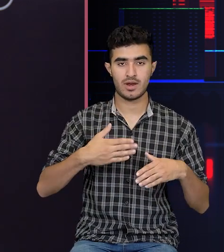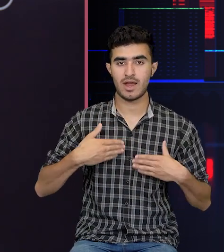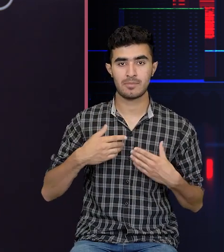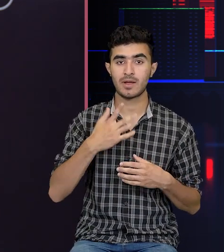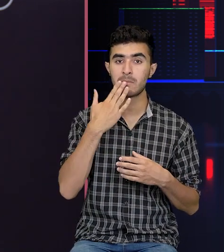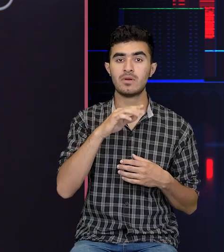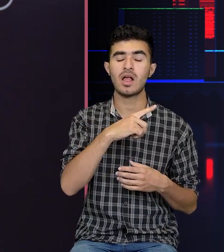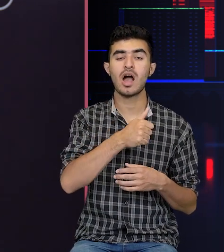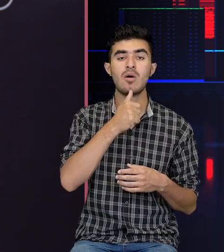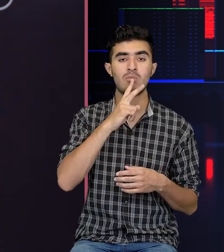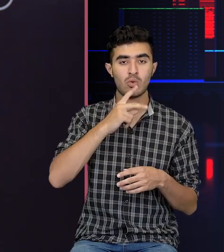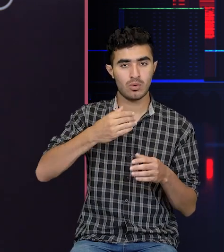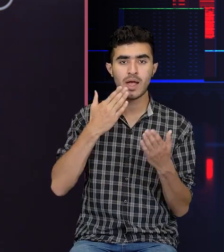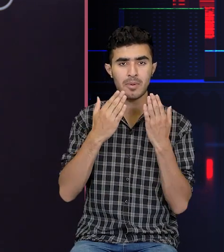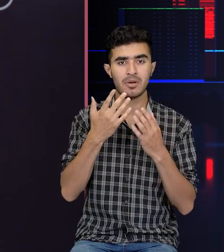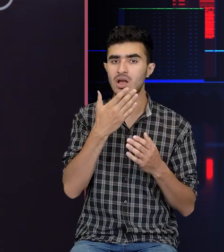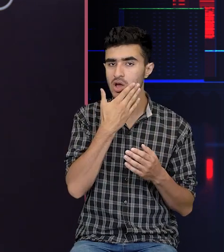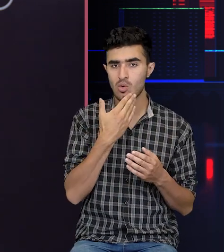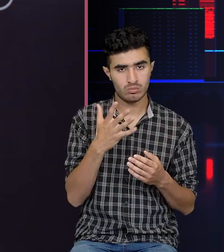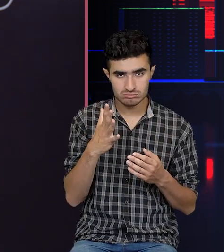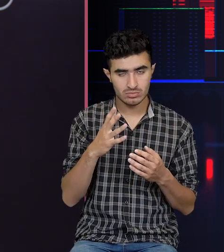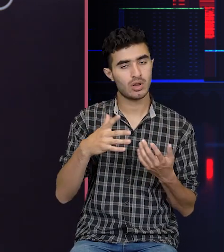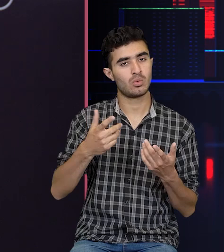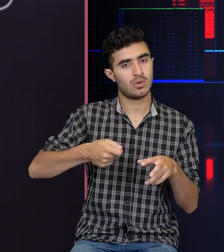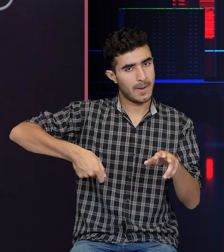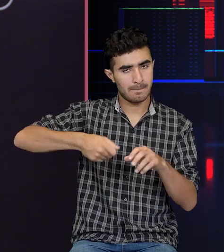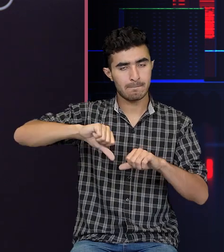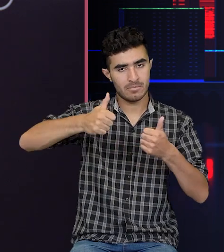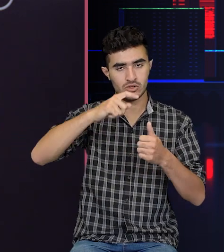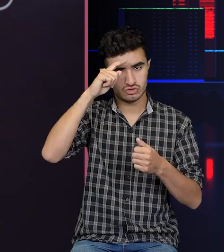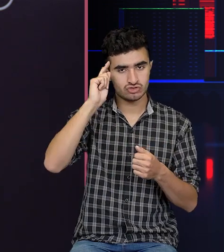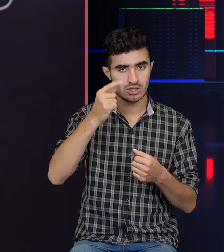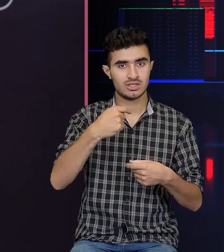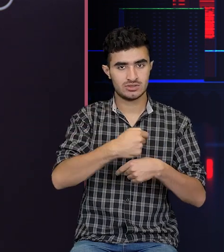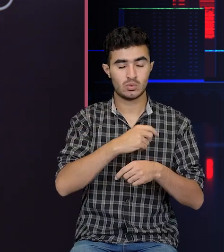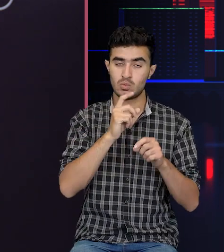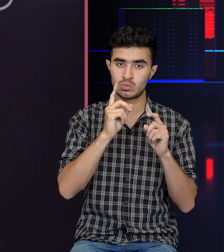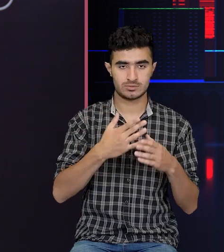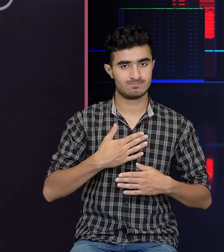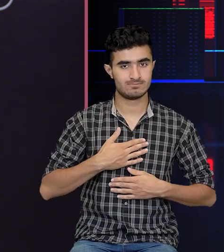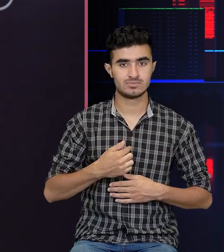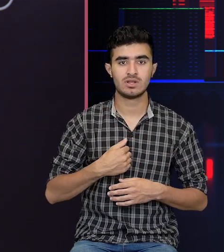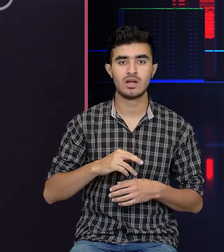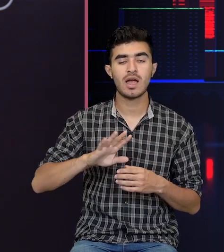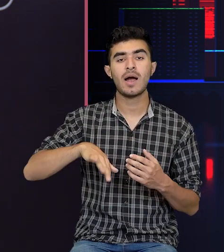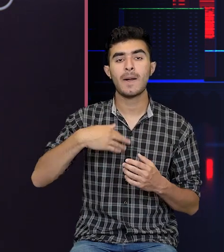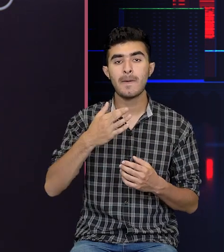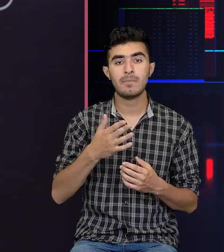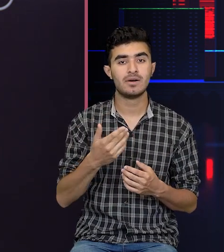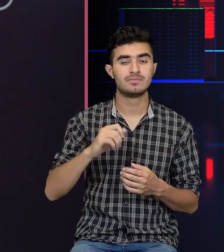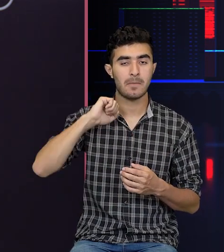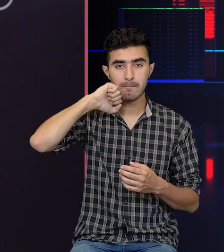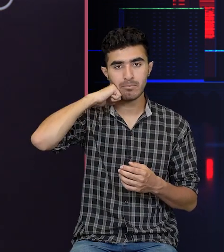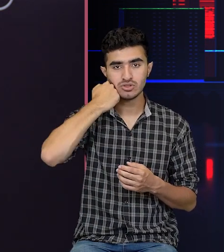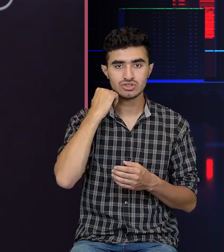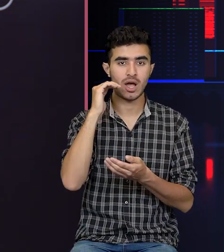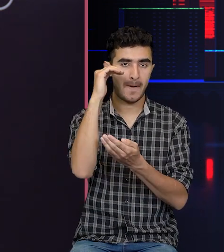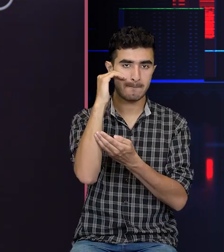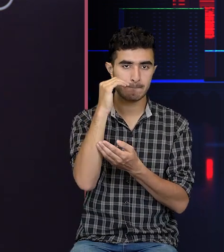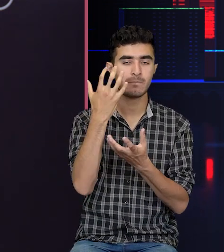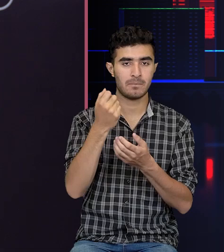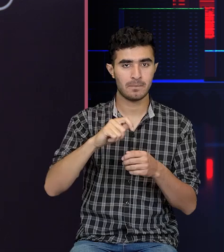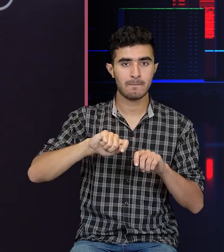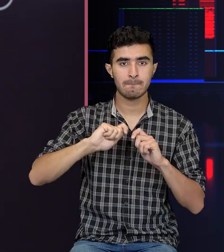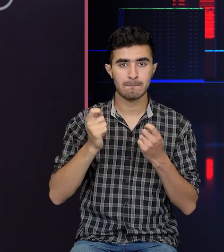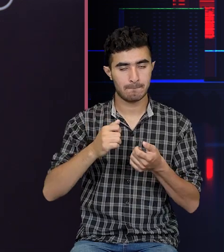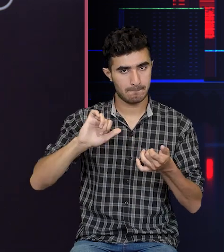मैं नेशनल खेलने गया था, तो तब पापा के साथ मेरा एक फ्रेंड वाला सिस्टम बन गया था। उन्होंने कहा कि ठीक है, मुझे अब नज़र आ रहा है तू कुछ कर